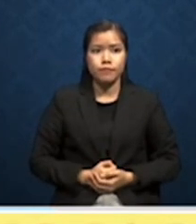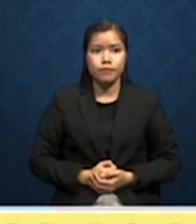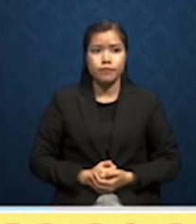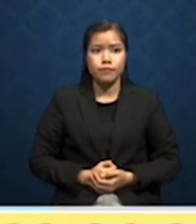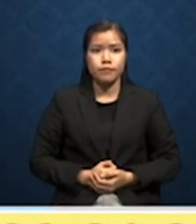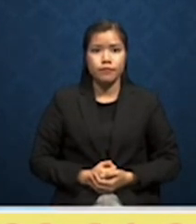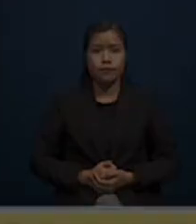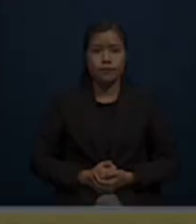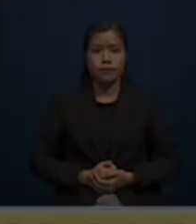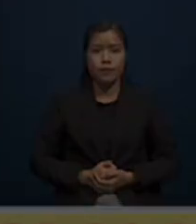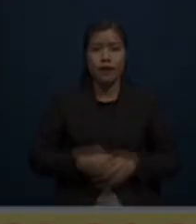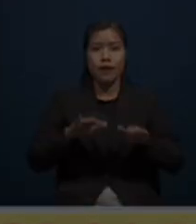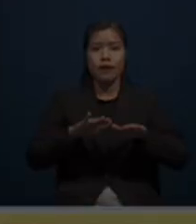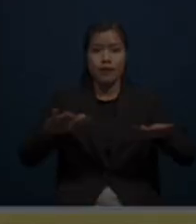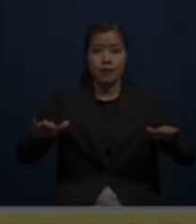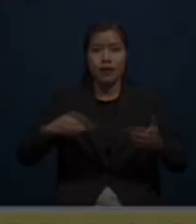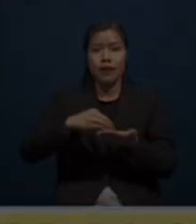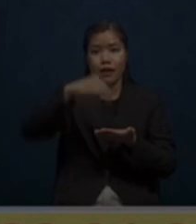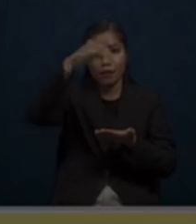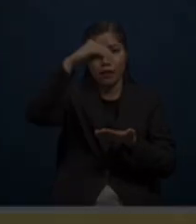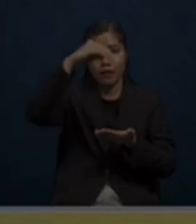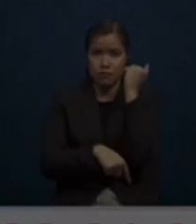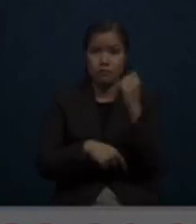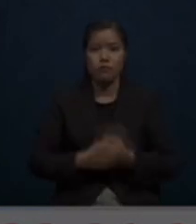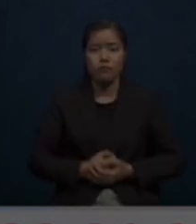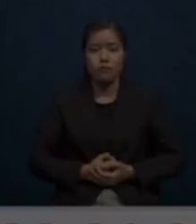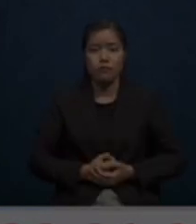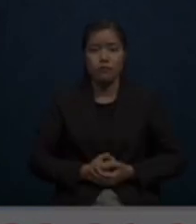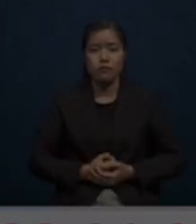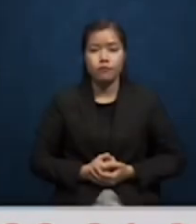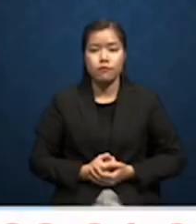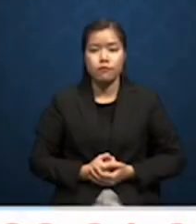ขอน้อมส่งเด็กน้อยๆไปบนฟ้า